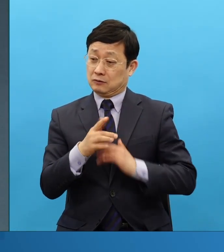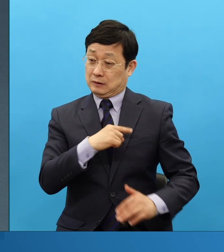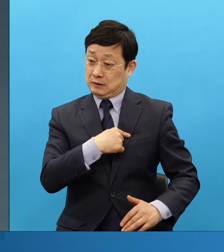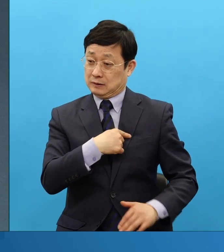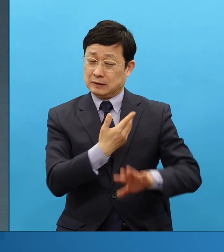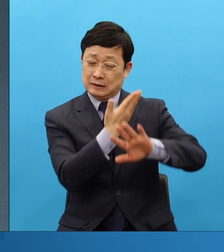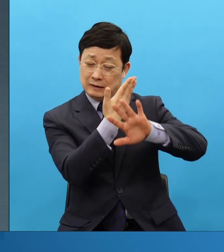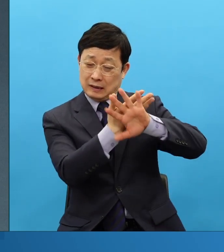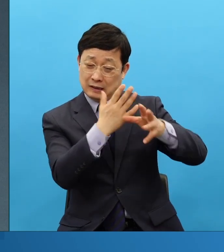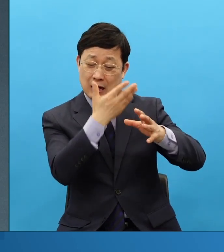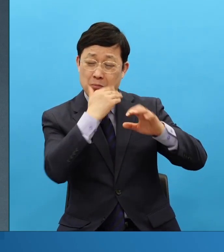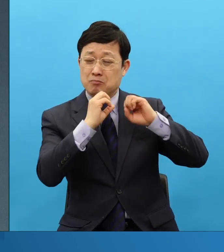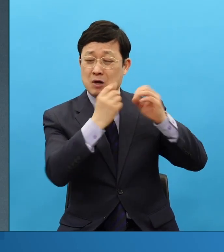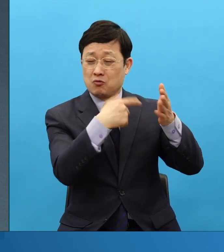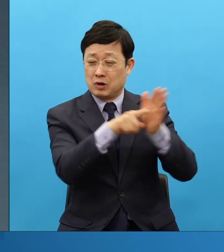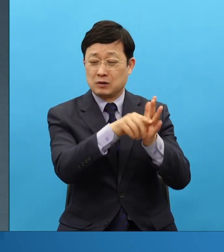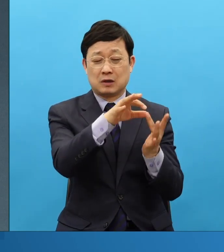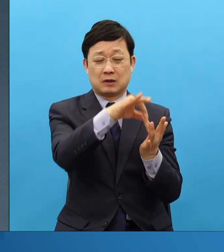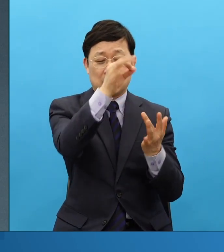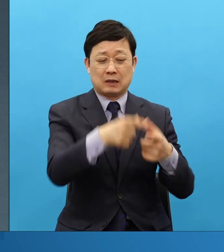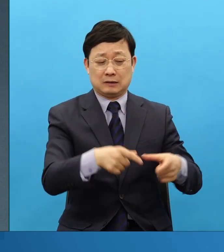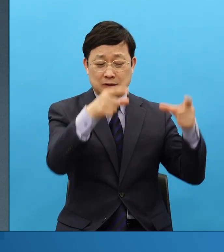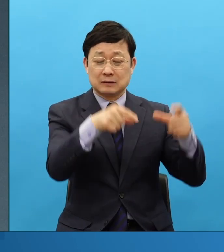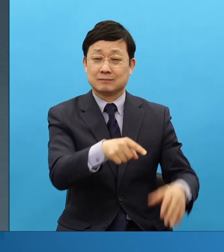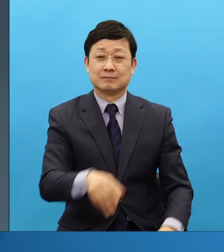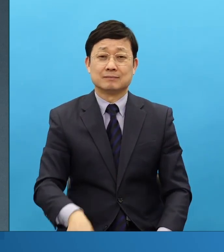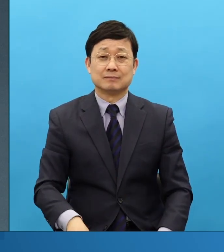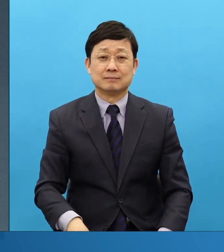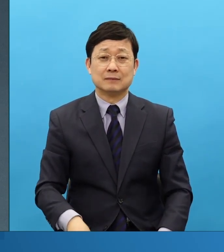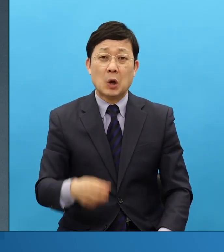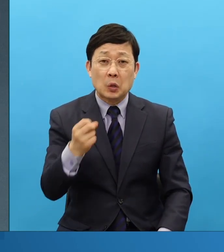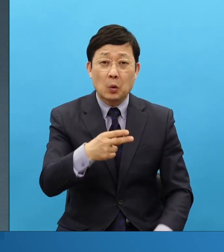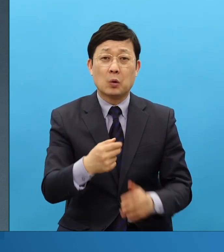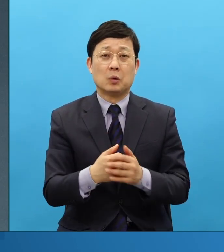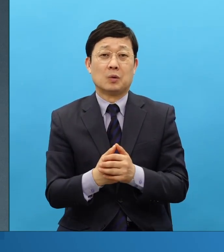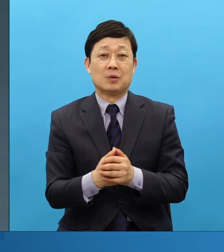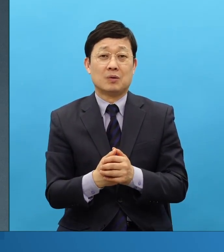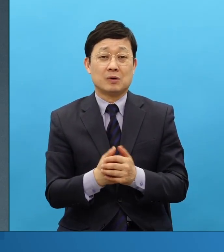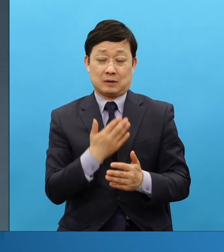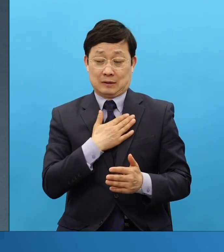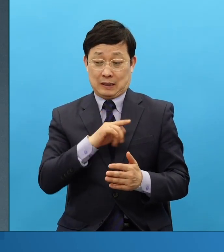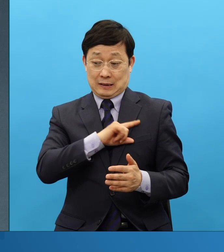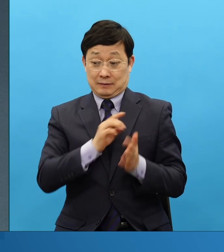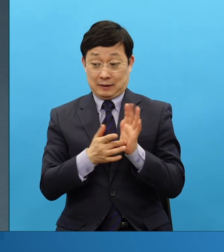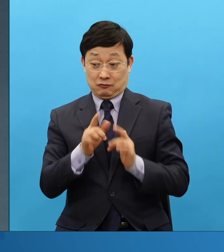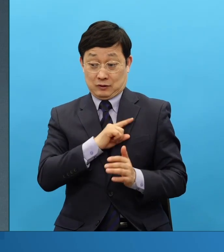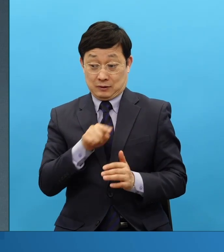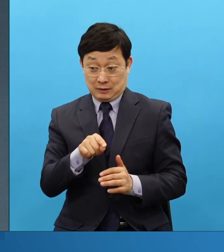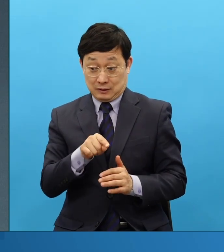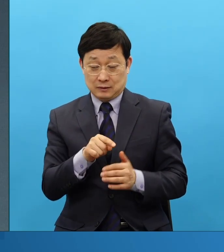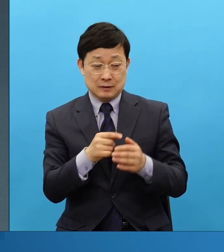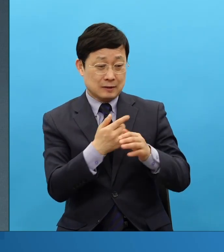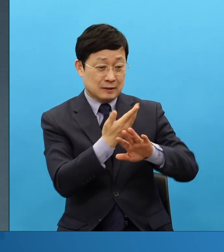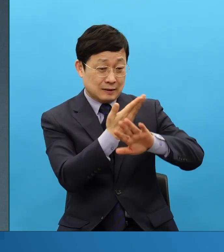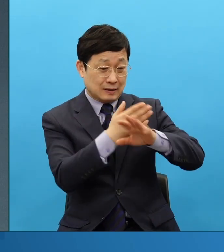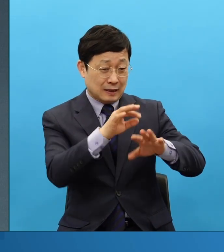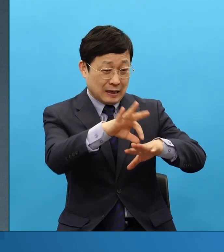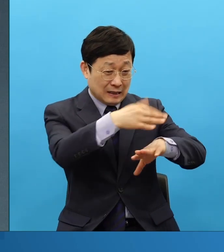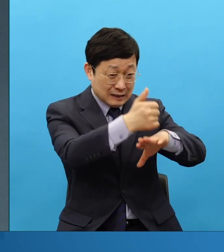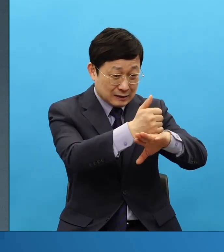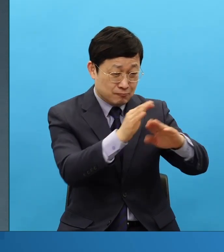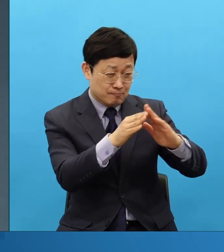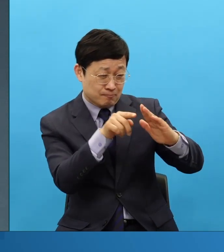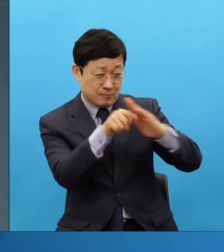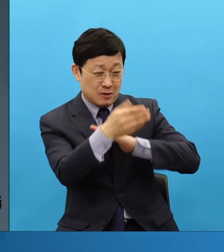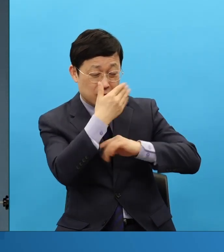이방인에게. He says my name before the gentiles. 그것도 엄청납니다. 내 이름을 임금들에게. Carrying